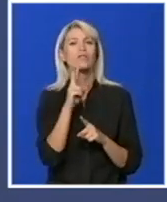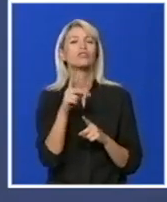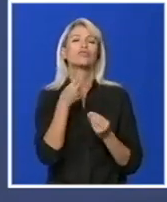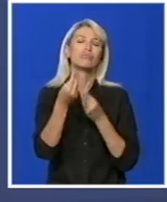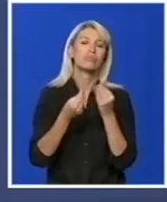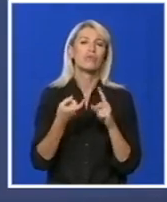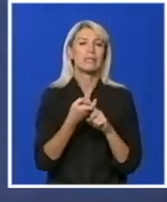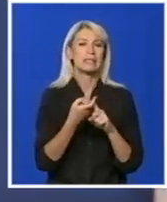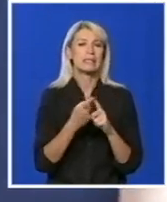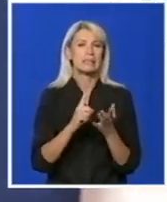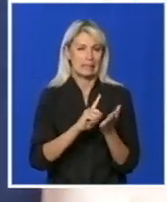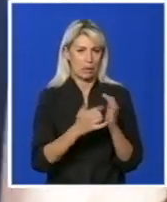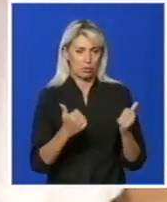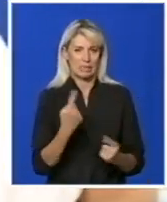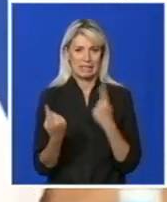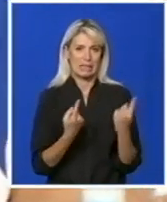situacije. Izvolite, profesore.